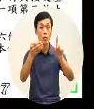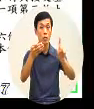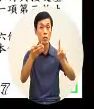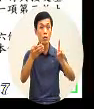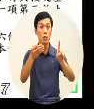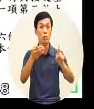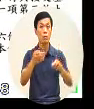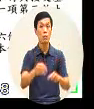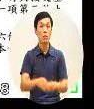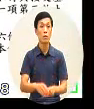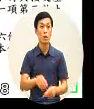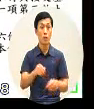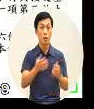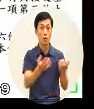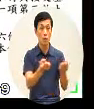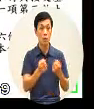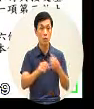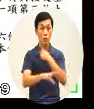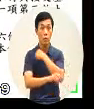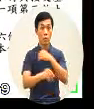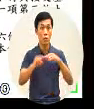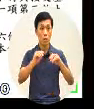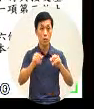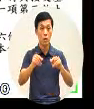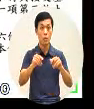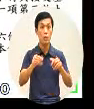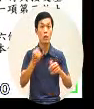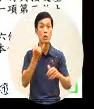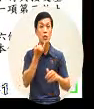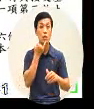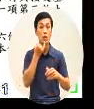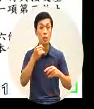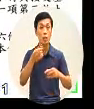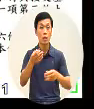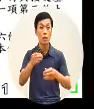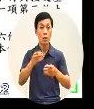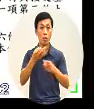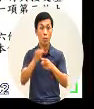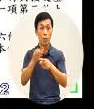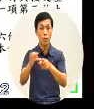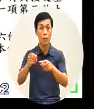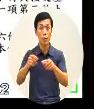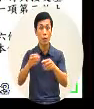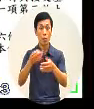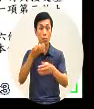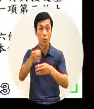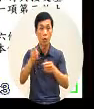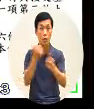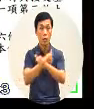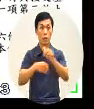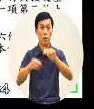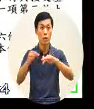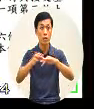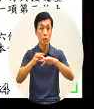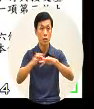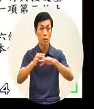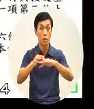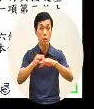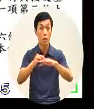转实施办法，接受基地得以折角代金方式移入容积。其折角代金之金